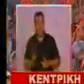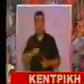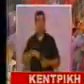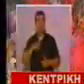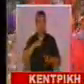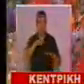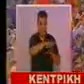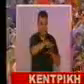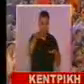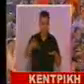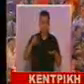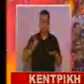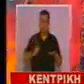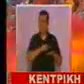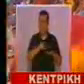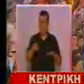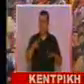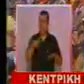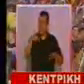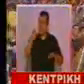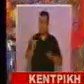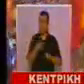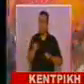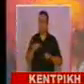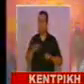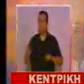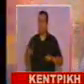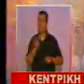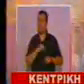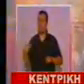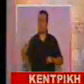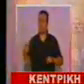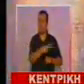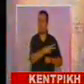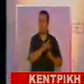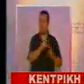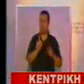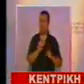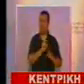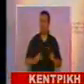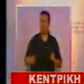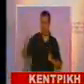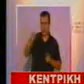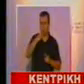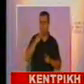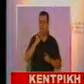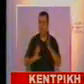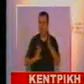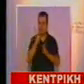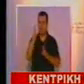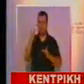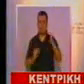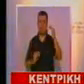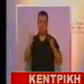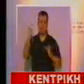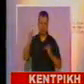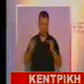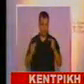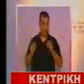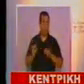ισπανικού μεγάλου κεφαλαίου, καθώς βαθαίνουν οι συνέπειες της ανισόμετρης ανάπτυξης.